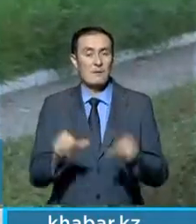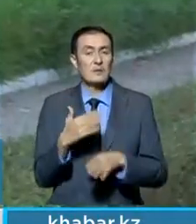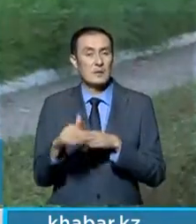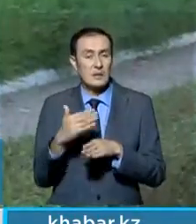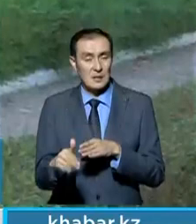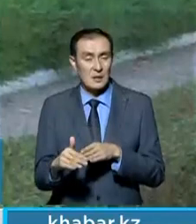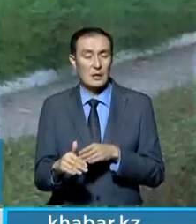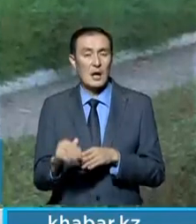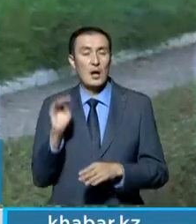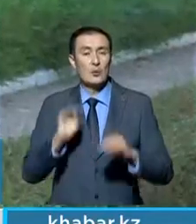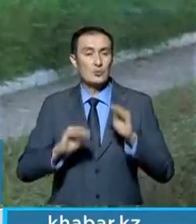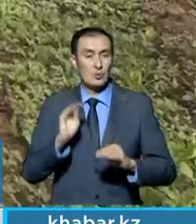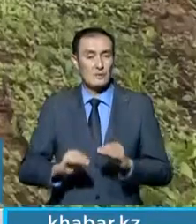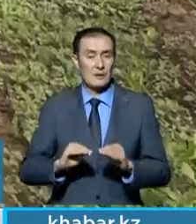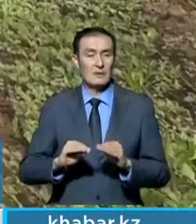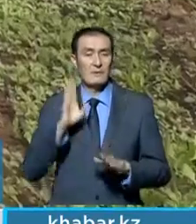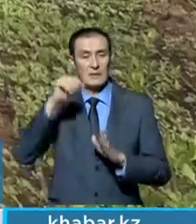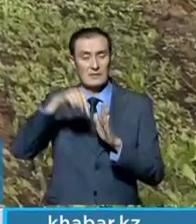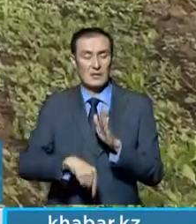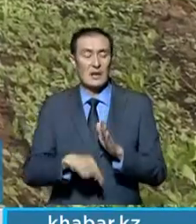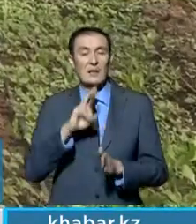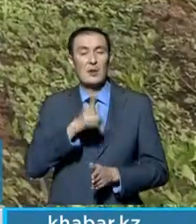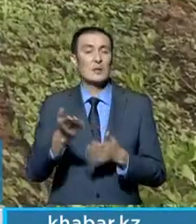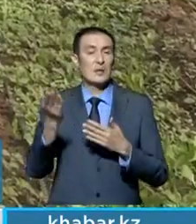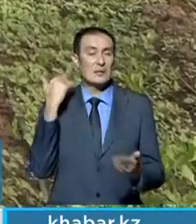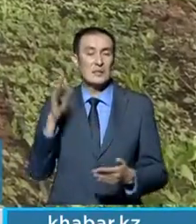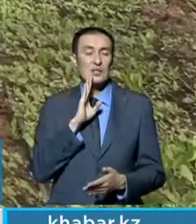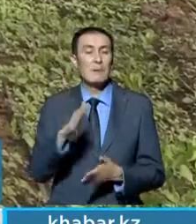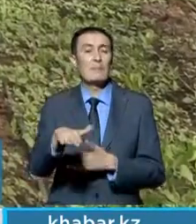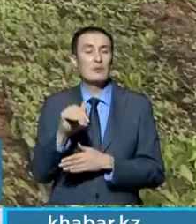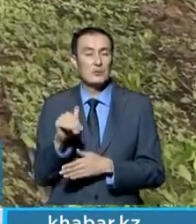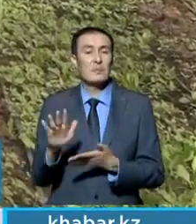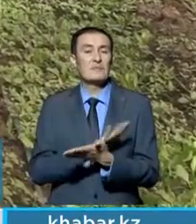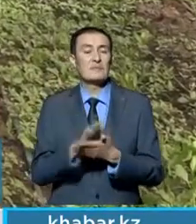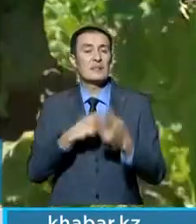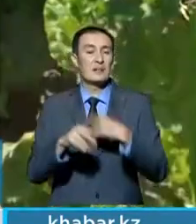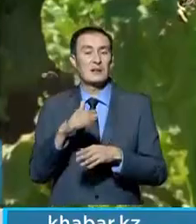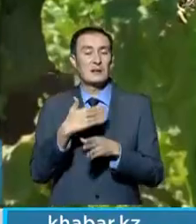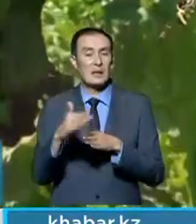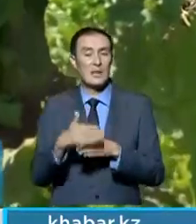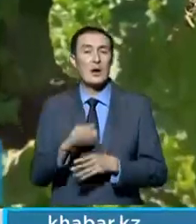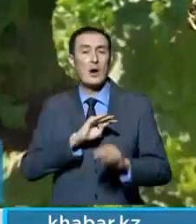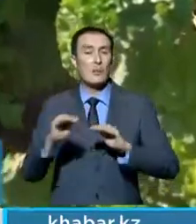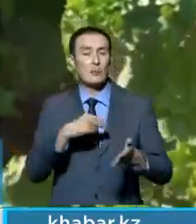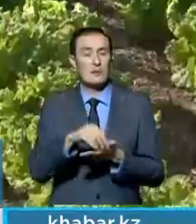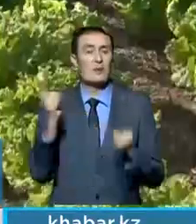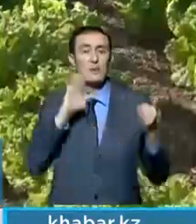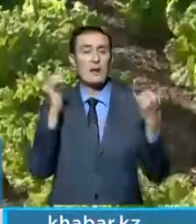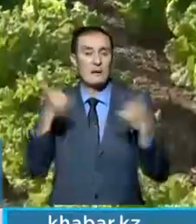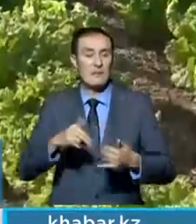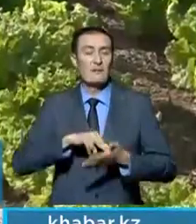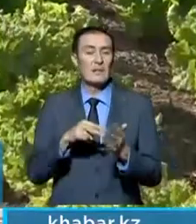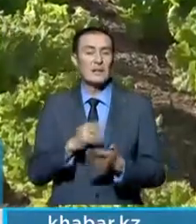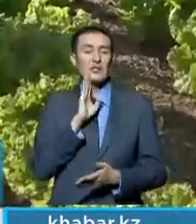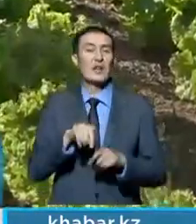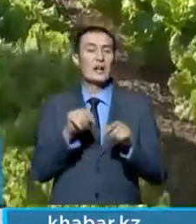на устройство скважины. 2 года назад предпринимательница уже получила безвозвратный грант на приобретение оборудования для полива. В планах у